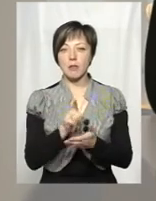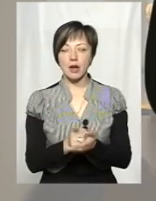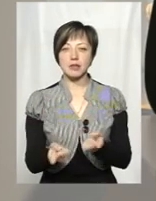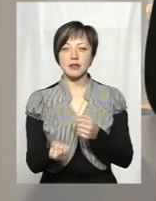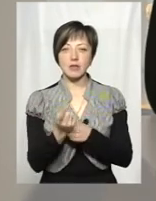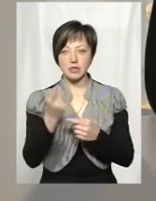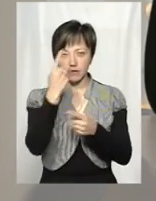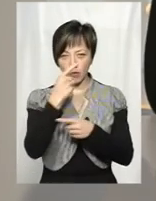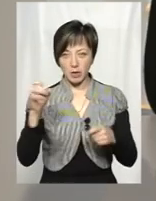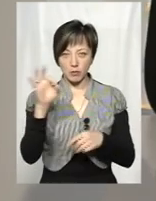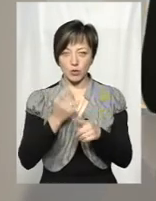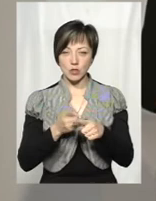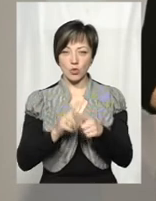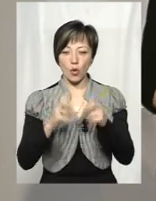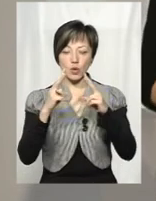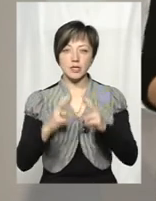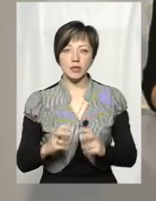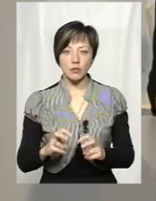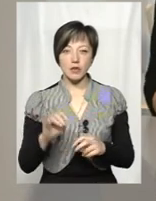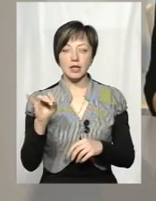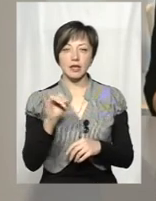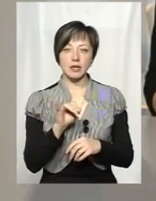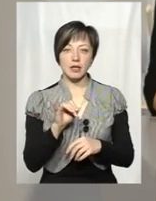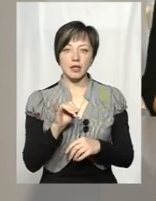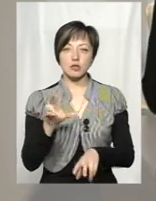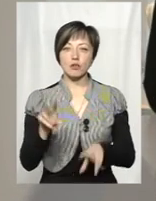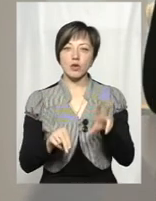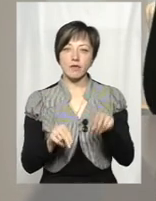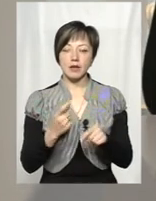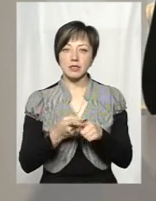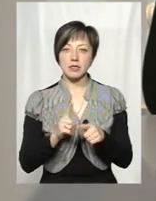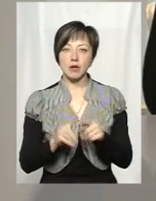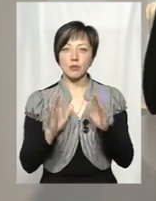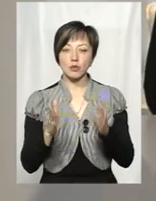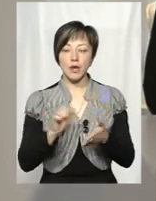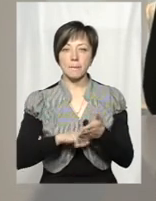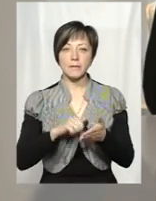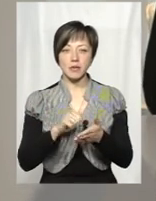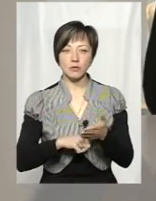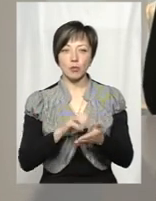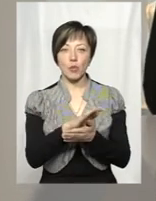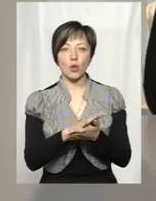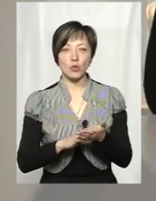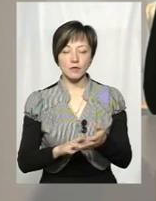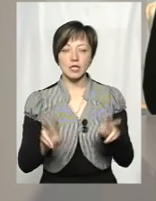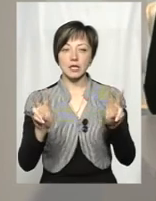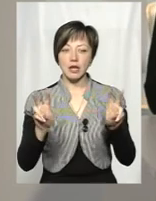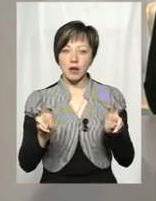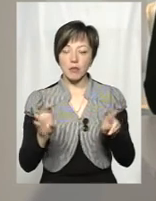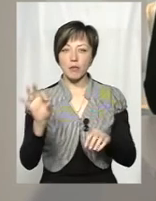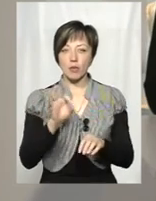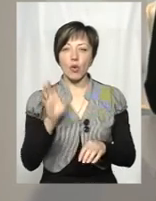з'явитись інформація стосовно цього розслідування. І, сподіваємось, це буде приводом для продовження теми